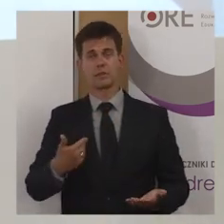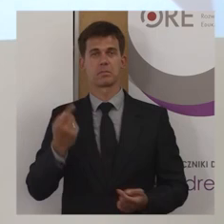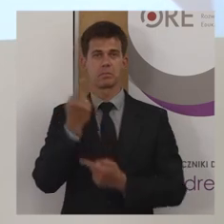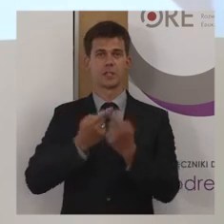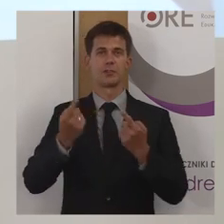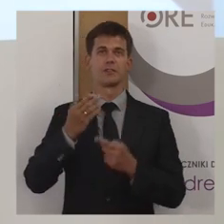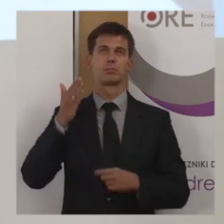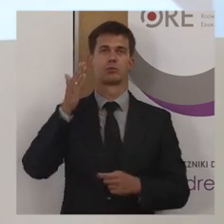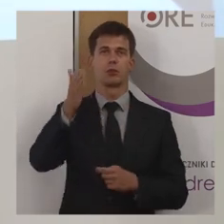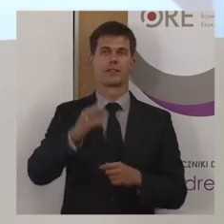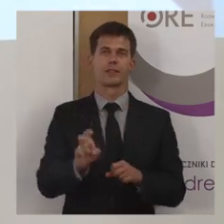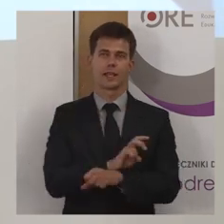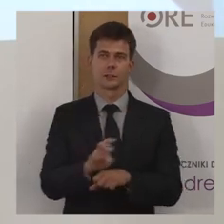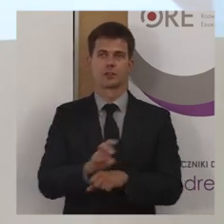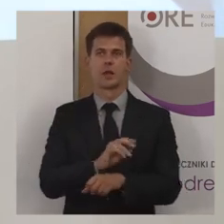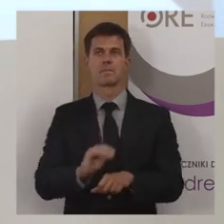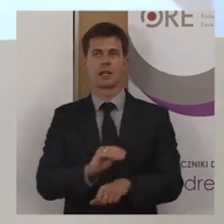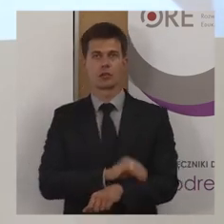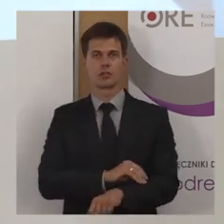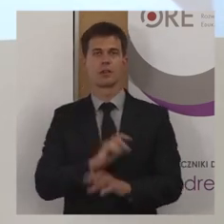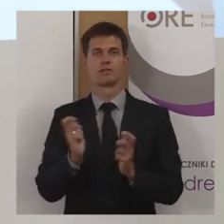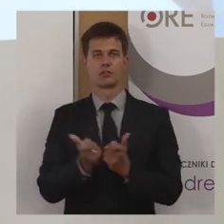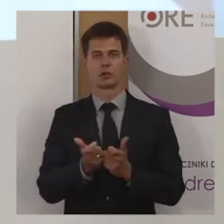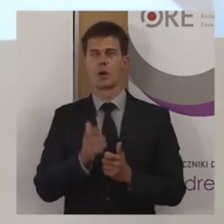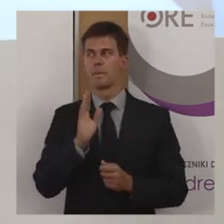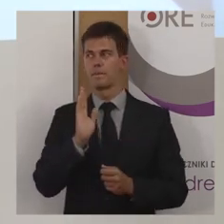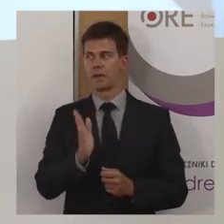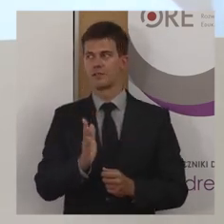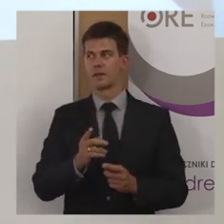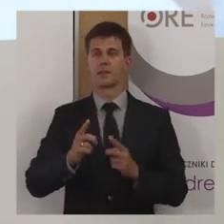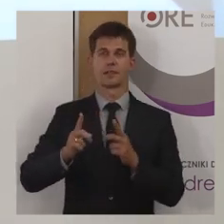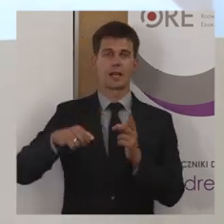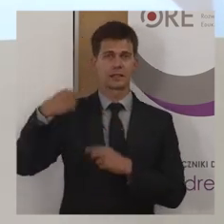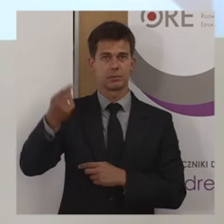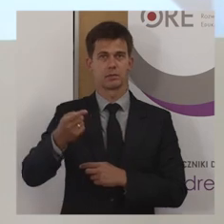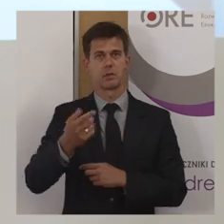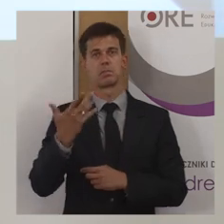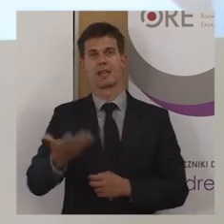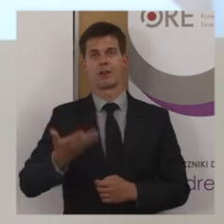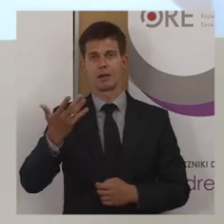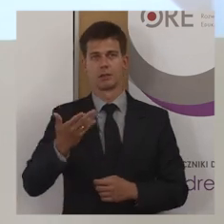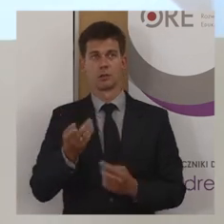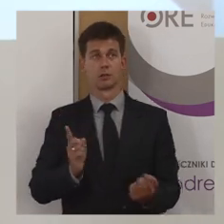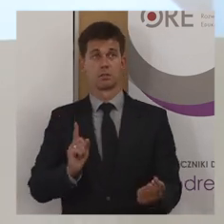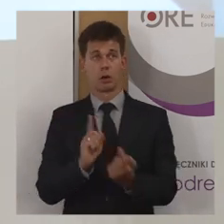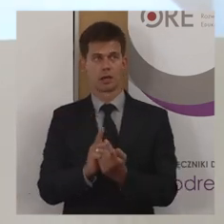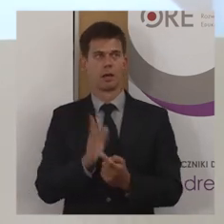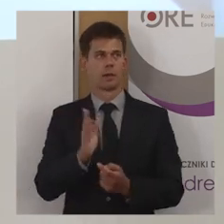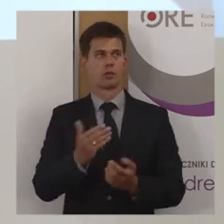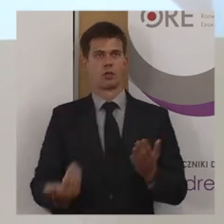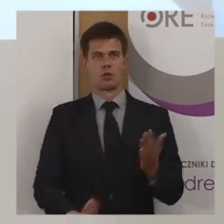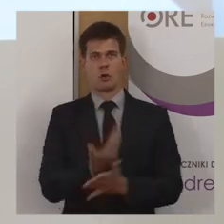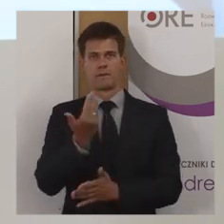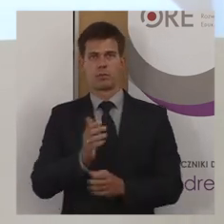ta praca technologiczna, jak i merytoryczna pozwoli na to, że jak spotkamy się tutaj za 5 lat, to podręczniki także wydawane przez